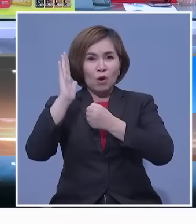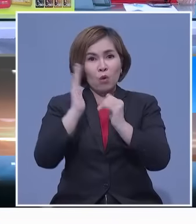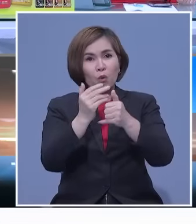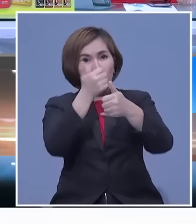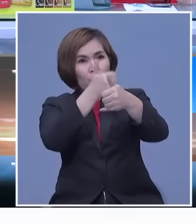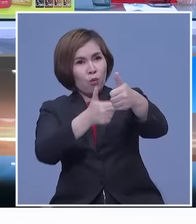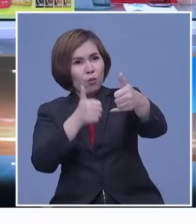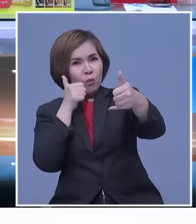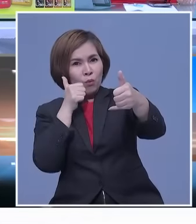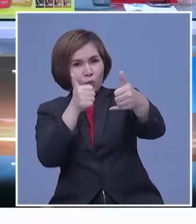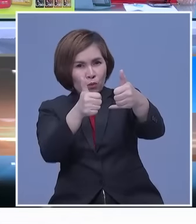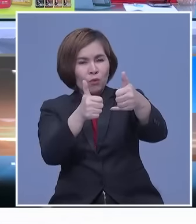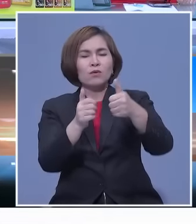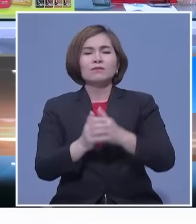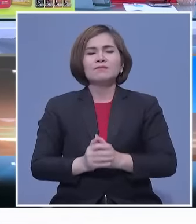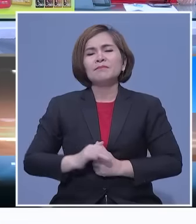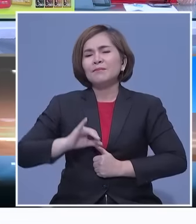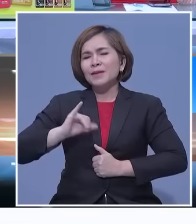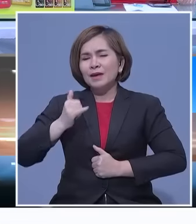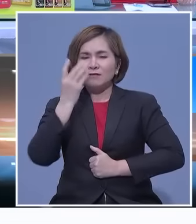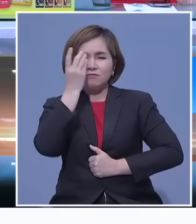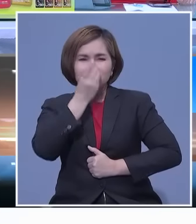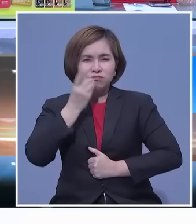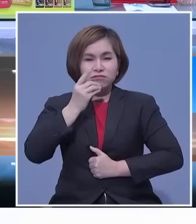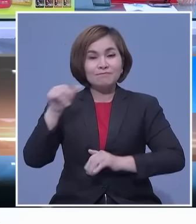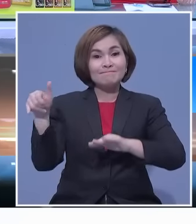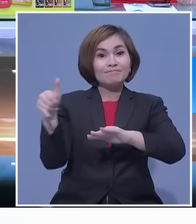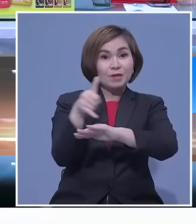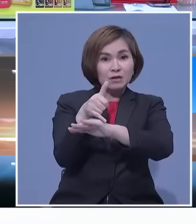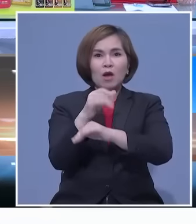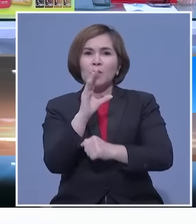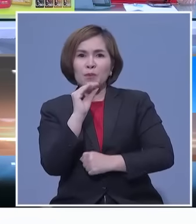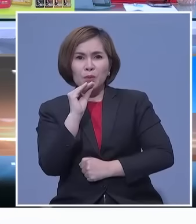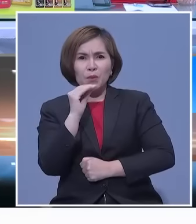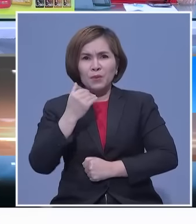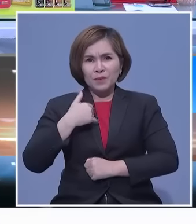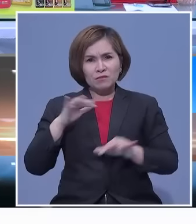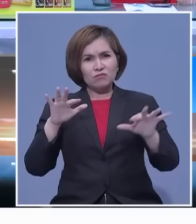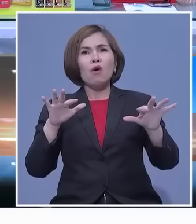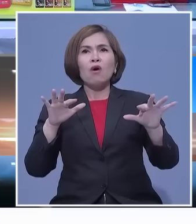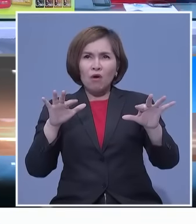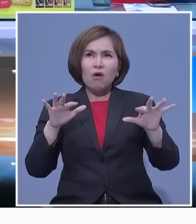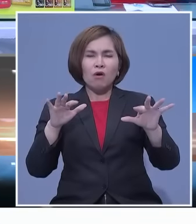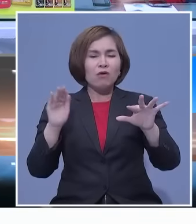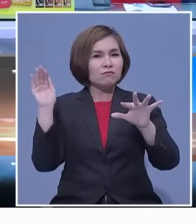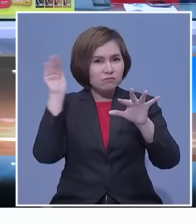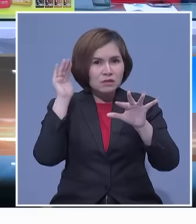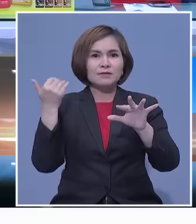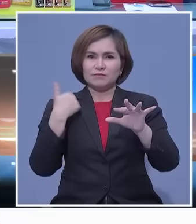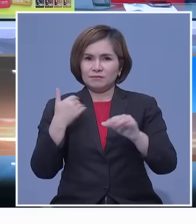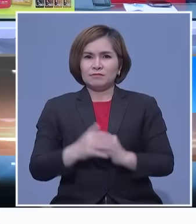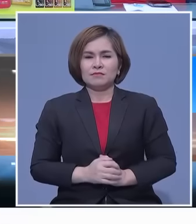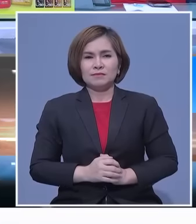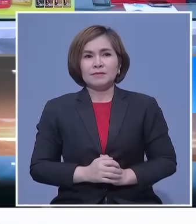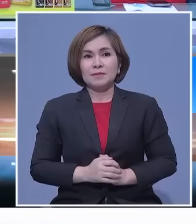อโปรไฟล์ดีหรือแม้กระทั่งบางทีดารานักแสดงอ่ะใช่มาพูดเองก็มีนะค่ะเออก็อย่างอันเนี้ยเขาบอกว่าเป็น